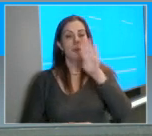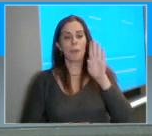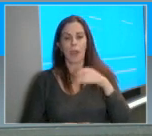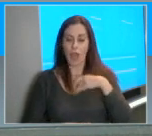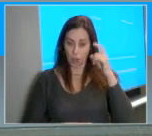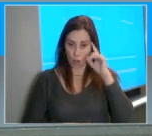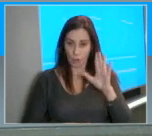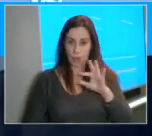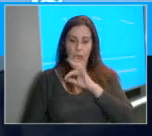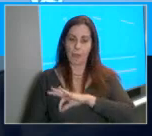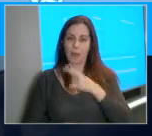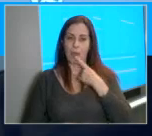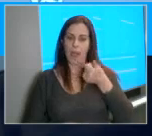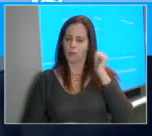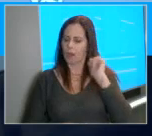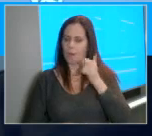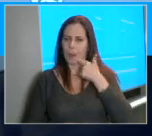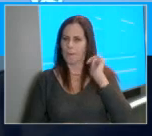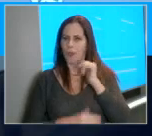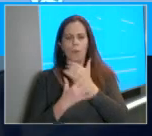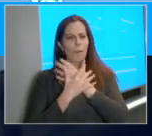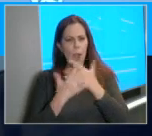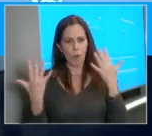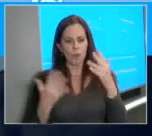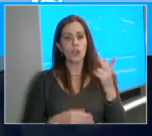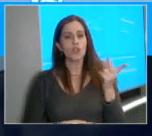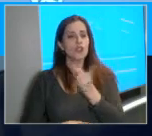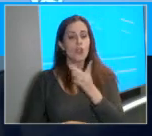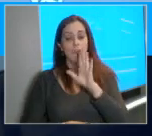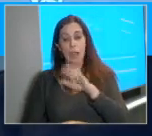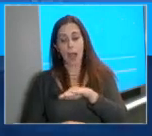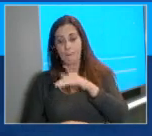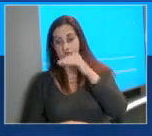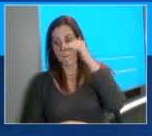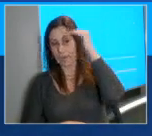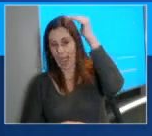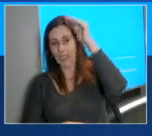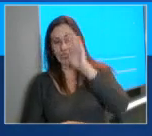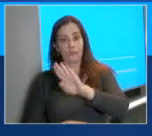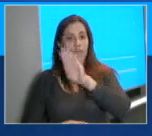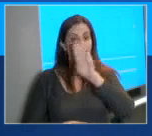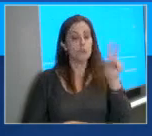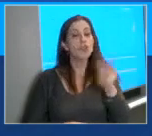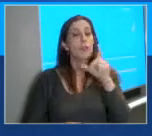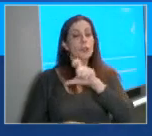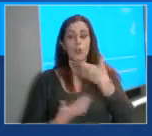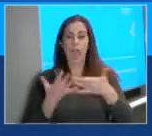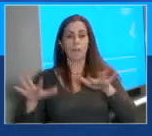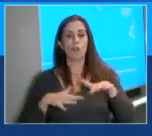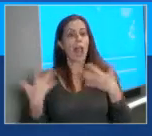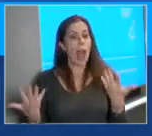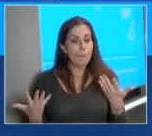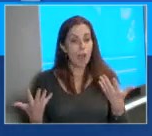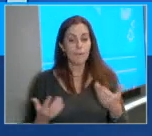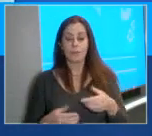אני חושב שליברמן אמר אתמול בצורה מאוד מאוד מפורשת, ששני מנהיגים אשמים בזה שאין לנו אחדות. למה?